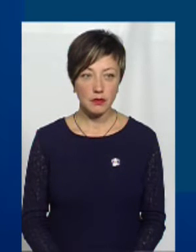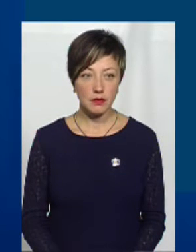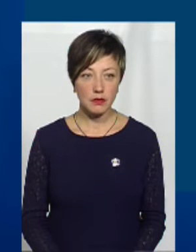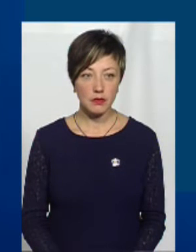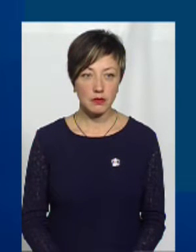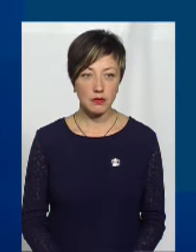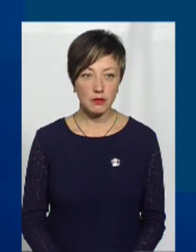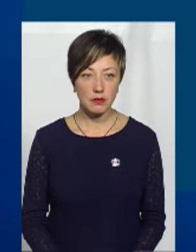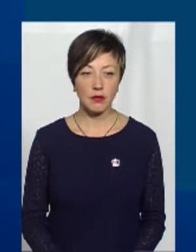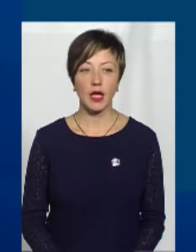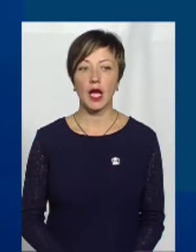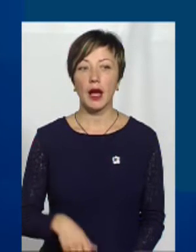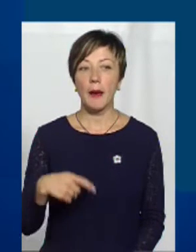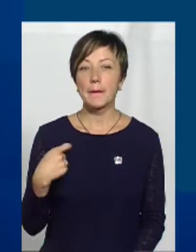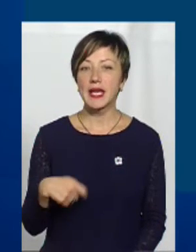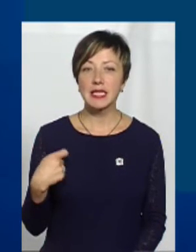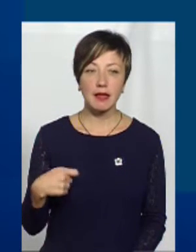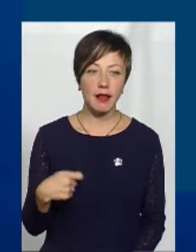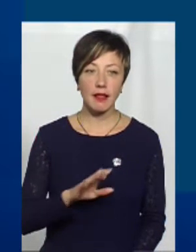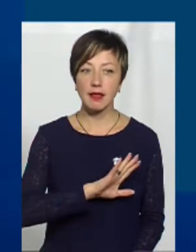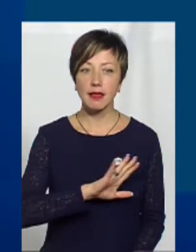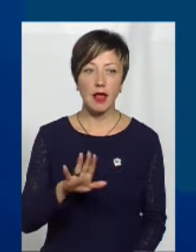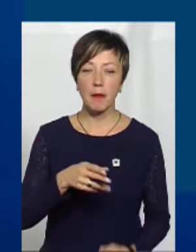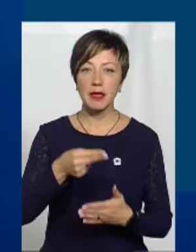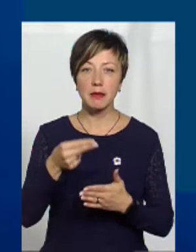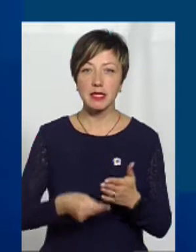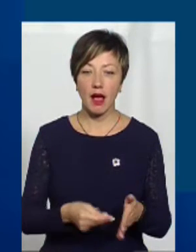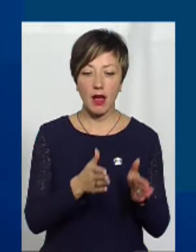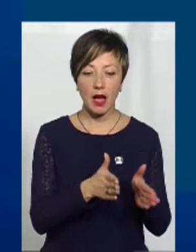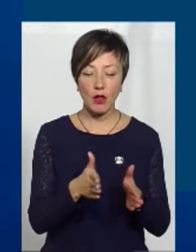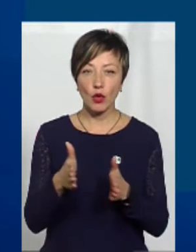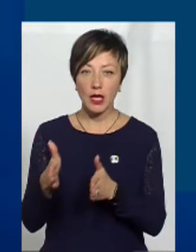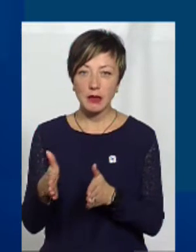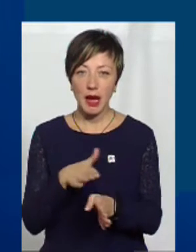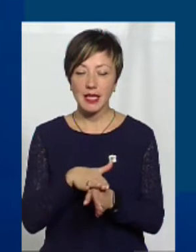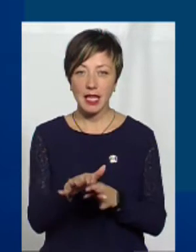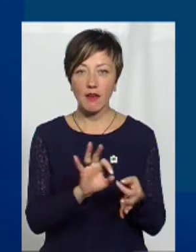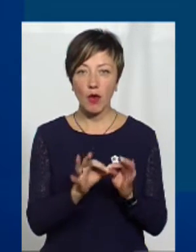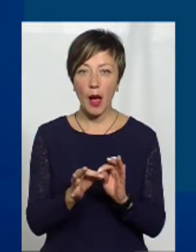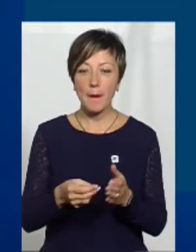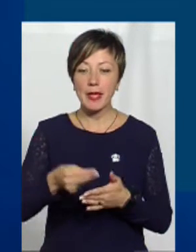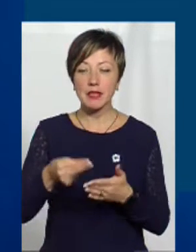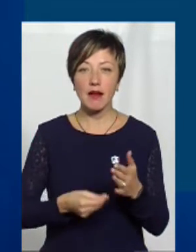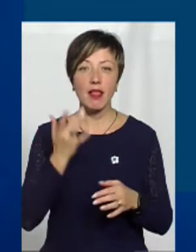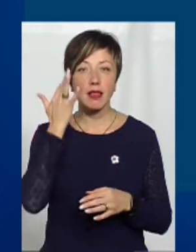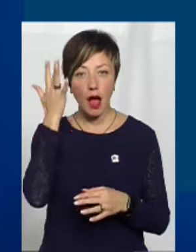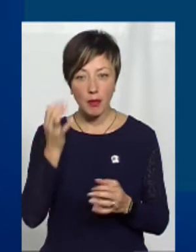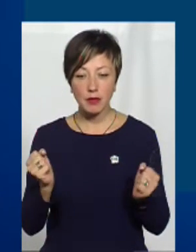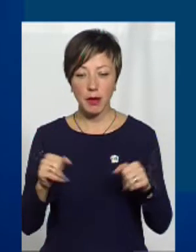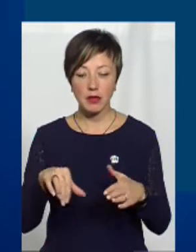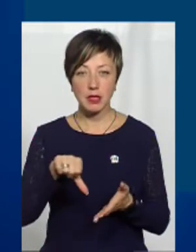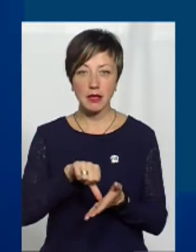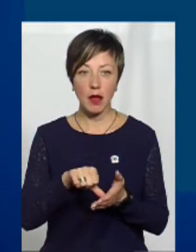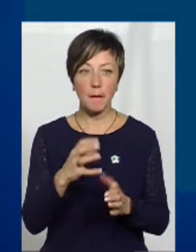Президент не підписав сам алгоритм реалізації формули. Він підписав лише наміри про те, щоб зібратися з